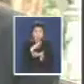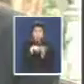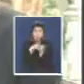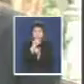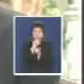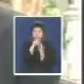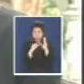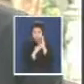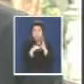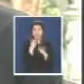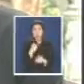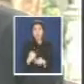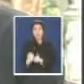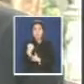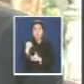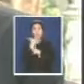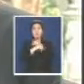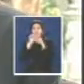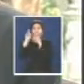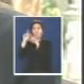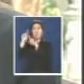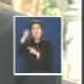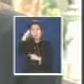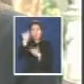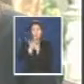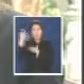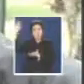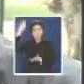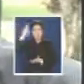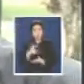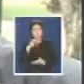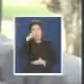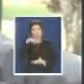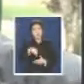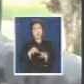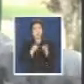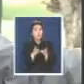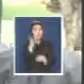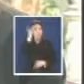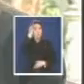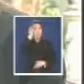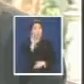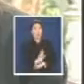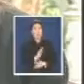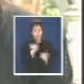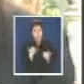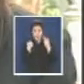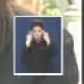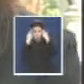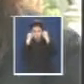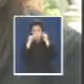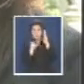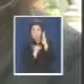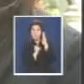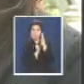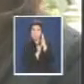งสำคัญในการสร้างความมั่นใจให้กับประเทศชาติต่างชาติด้วย นี่คือหลักการทั้งหมด ค่ะใช่ค่ะ ทีนี้นายกรัฐมนตรีจะเดินทางตั้งแต่เหนือจด